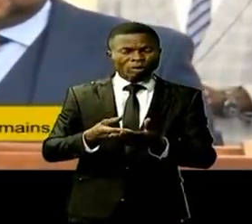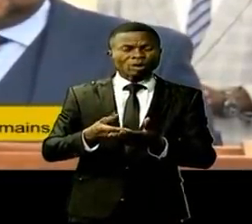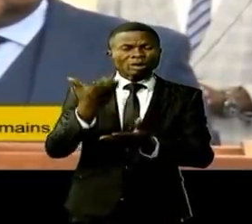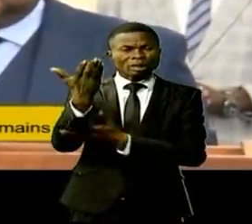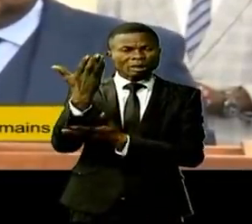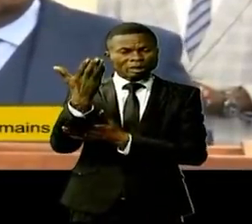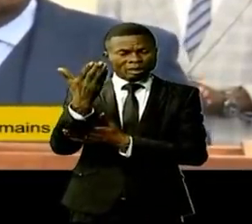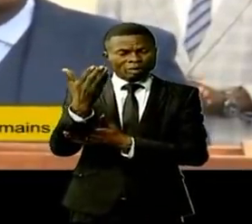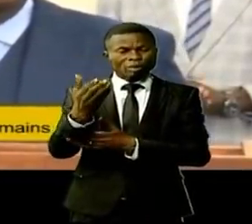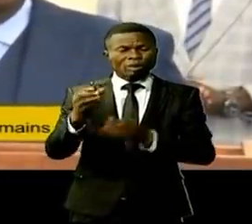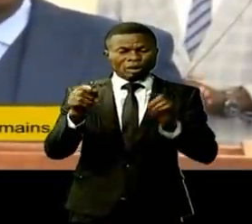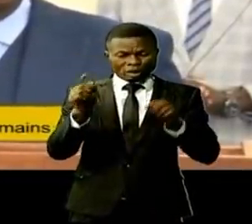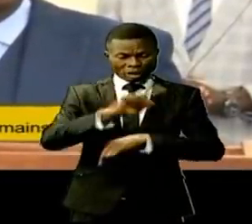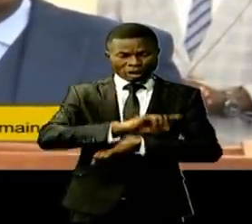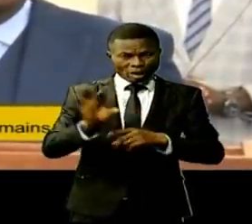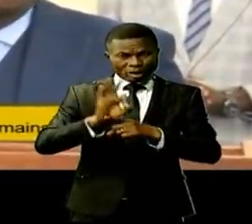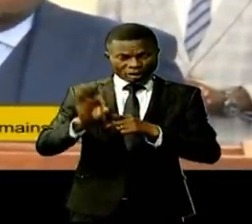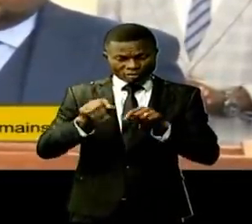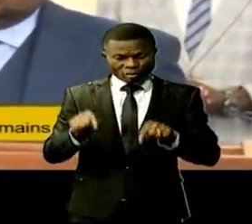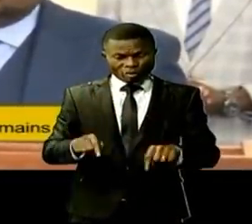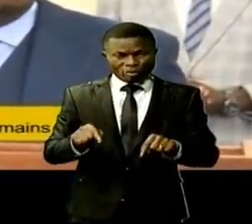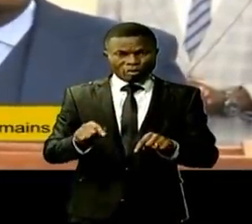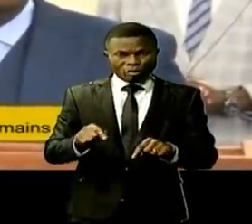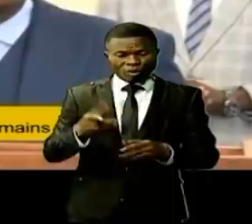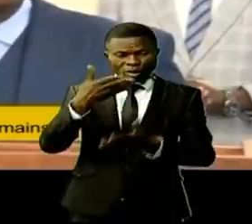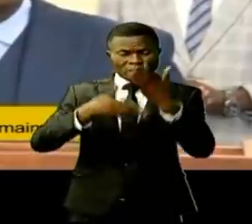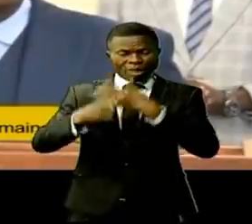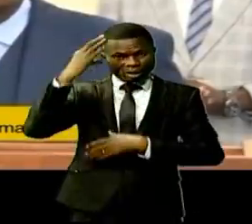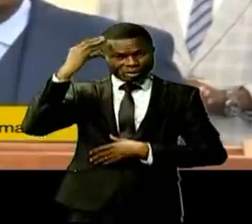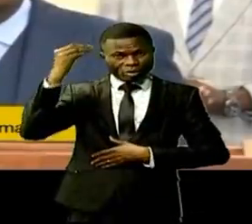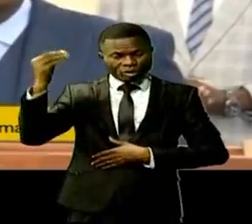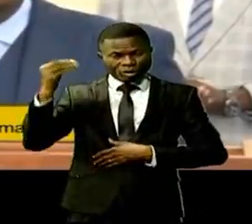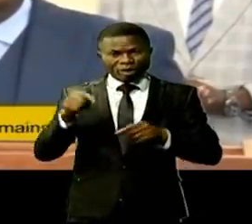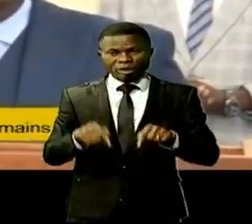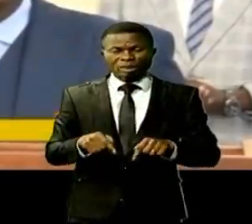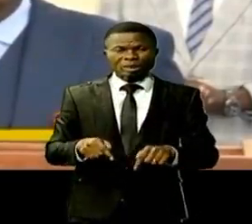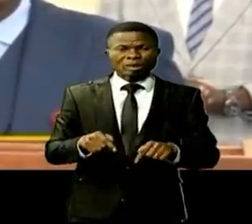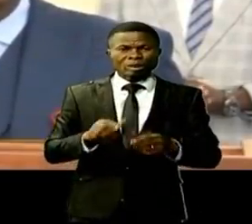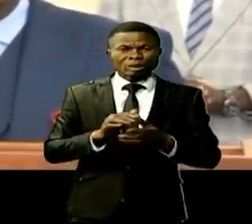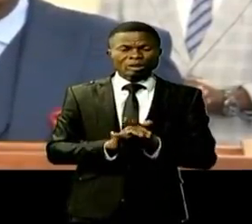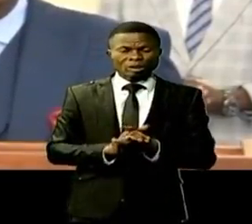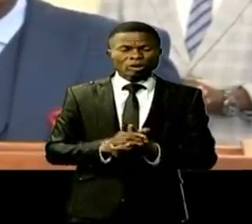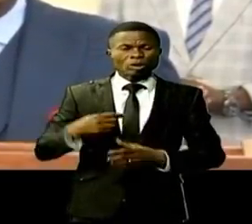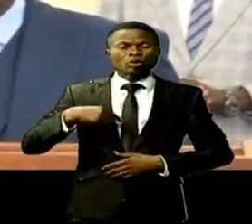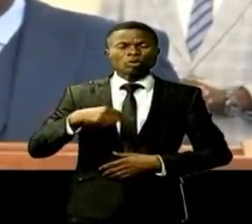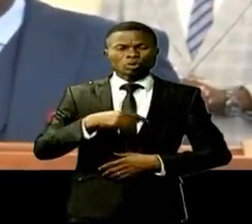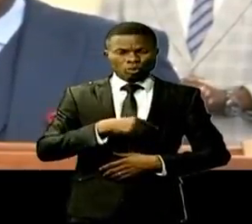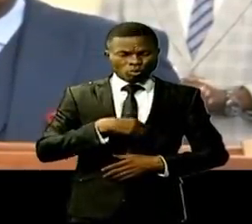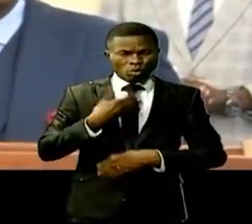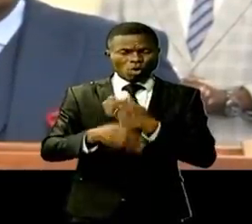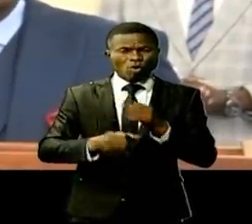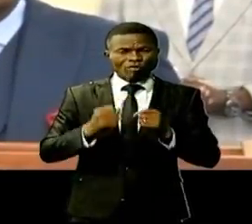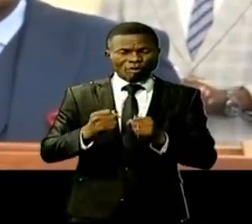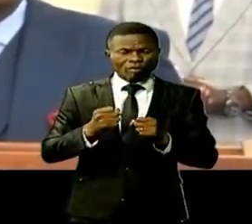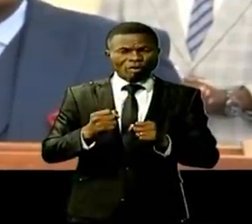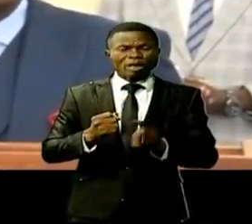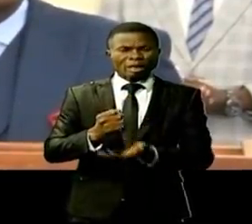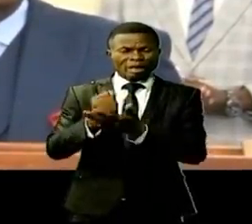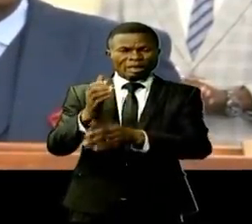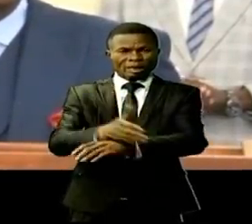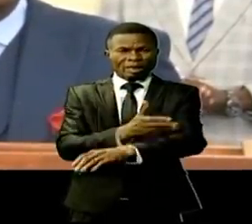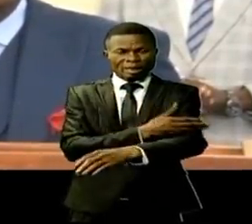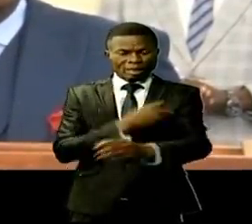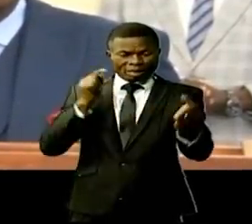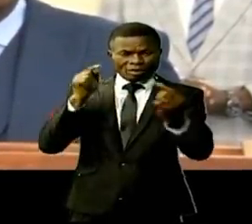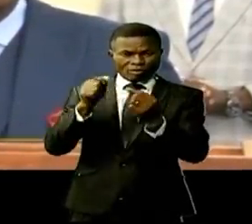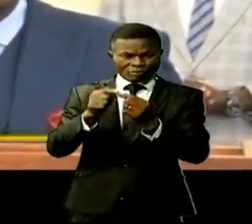recommandations de ces journées de formation et d'échange d'expériences dites nous feront nécessairement avancer vers des